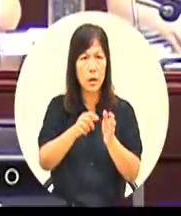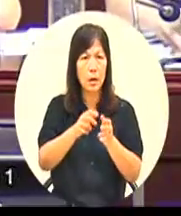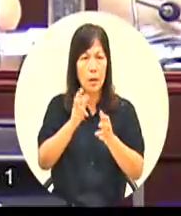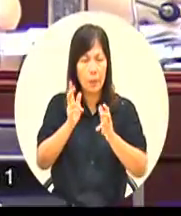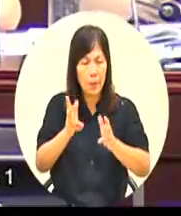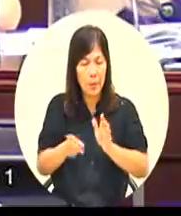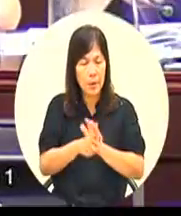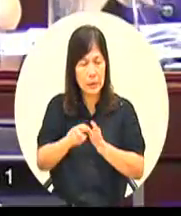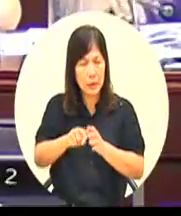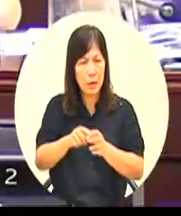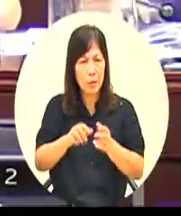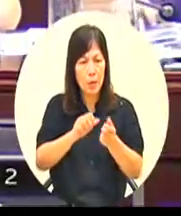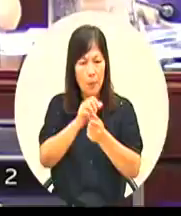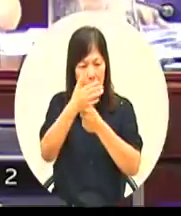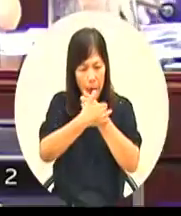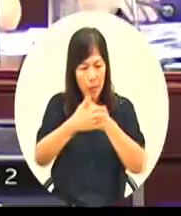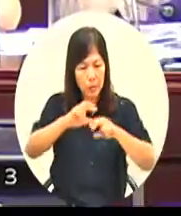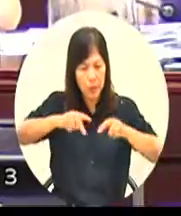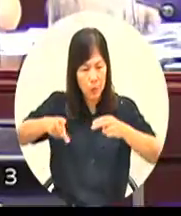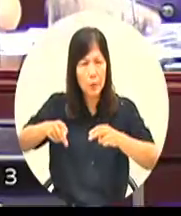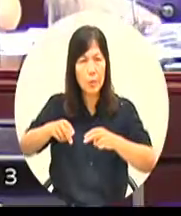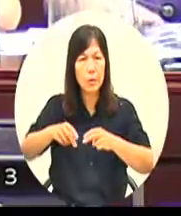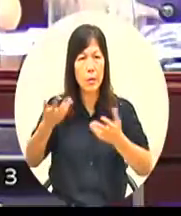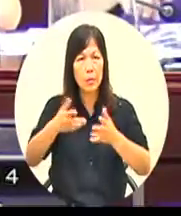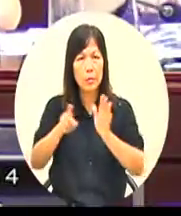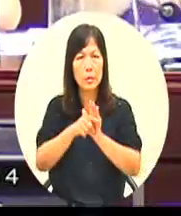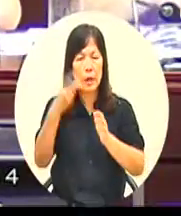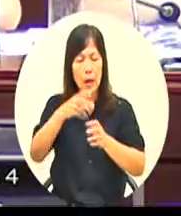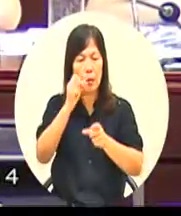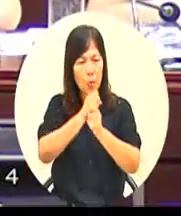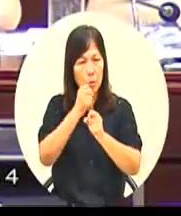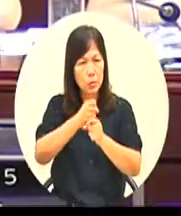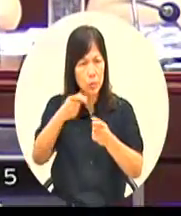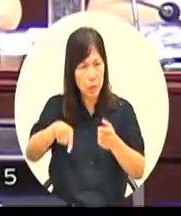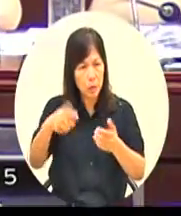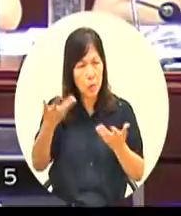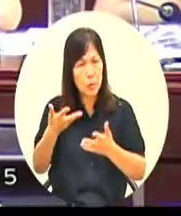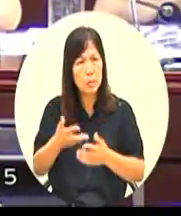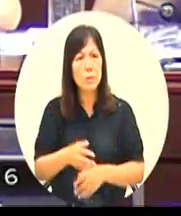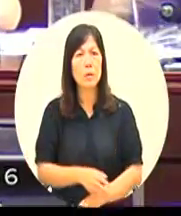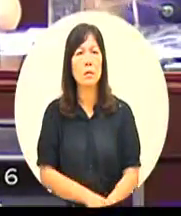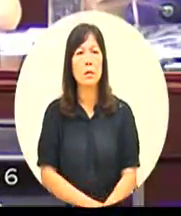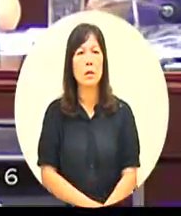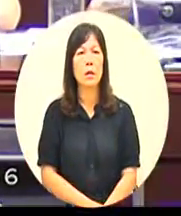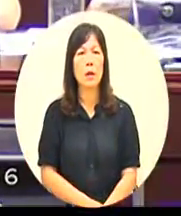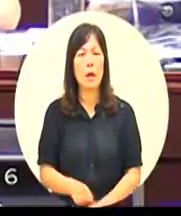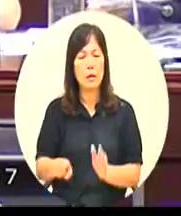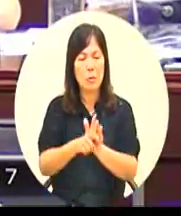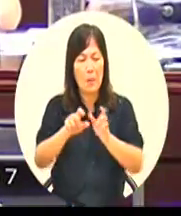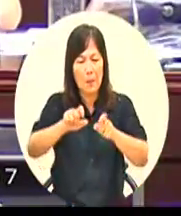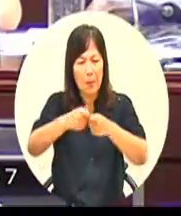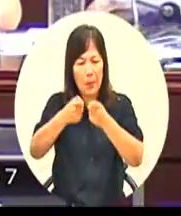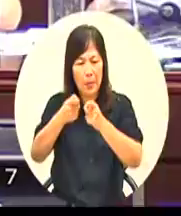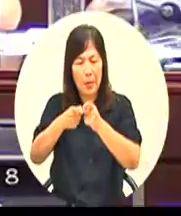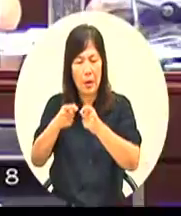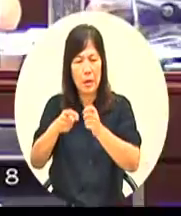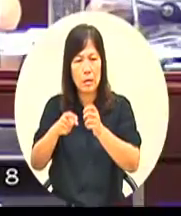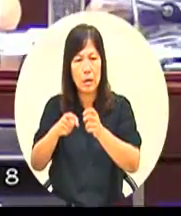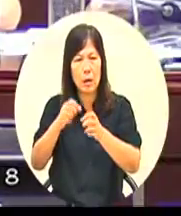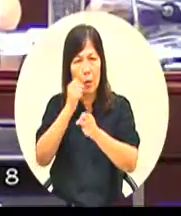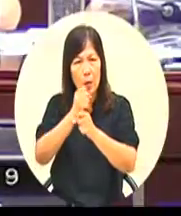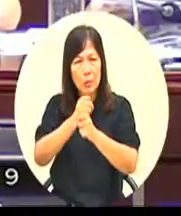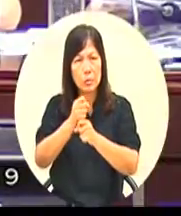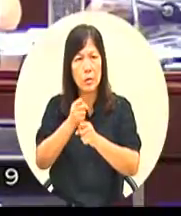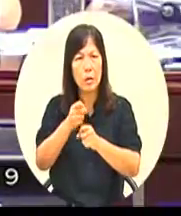用上的维护问题，还有它的施工的问题。所以它的其实损毁的情形跟它的施工